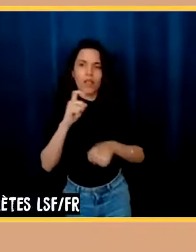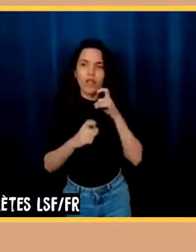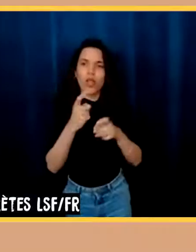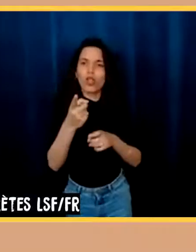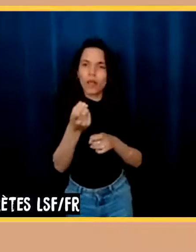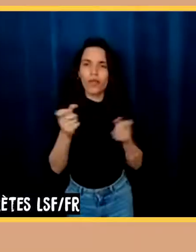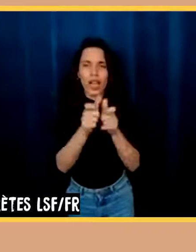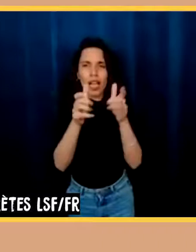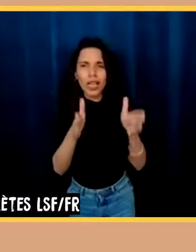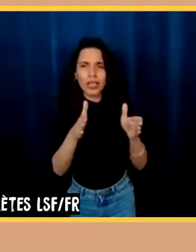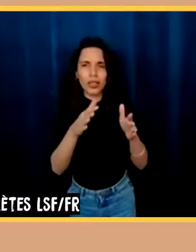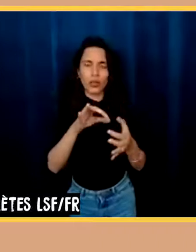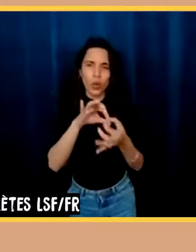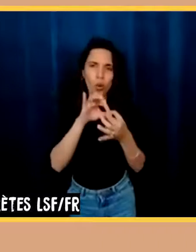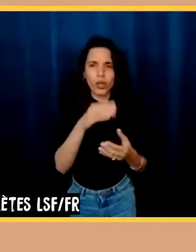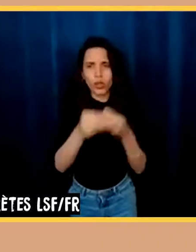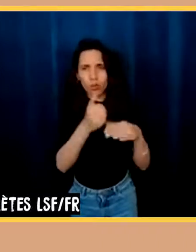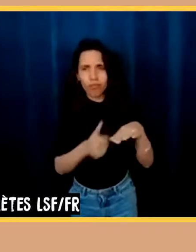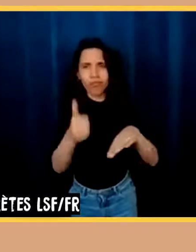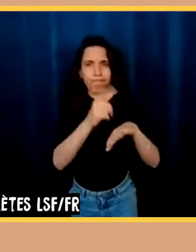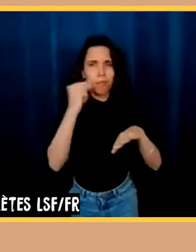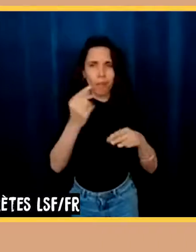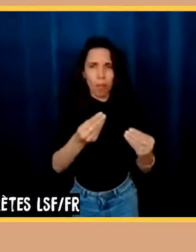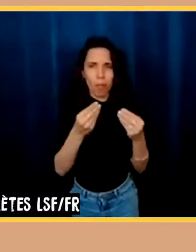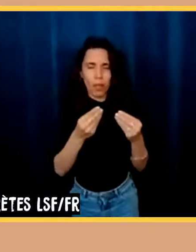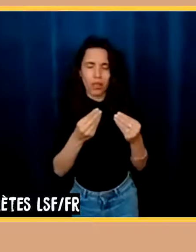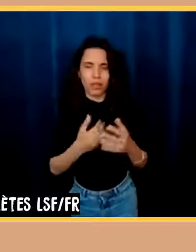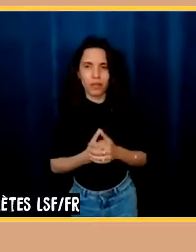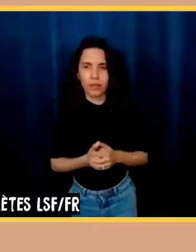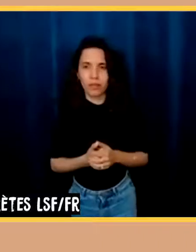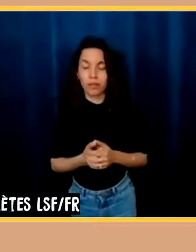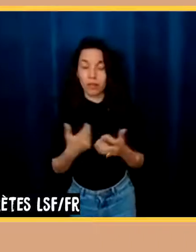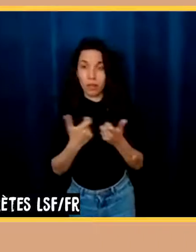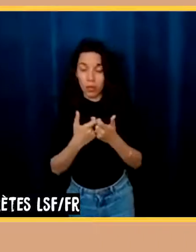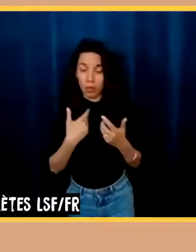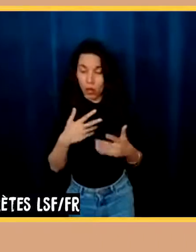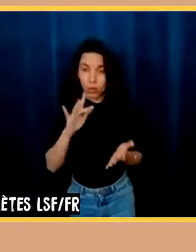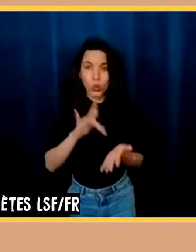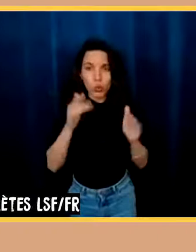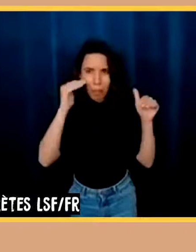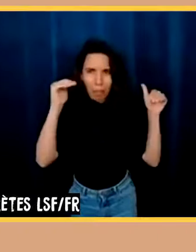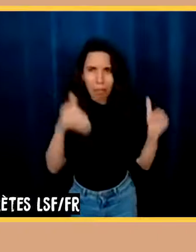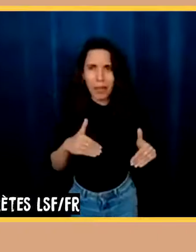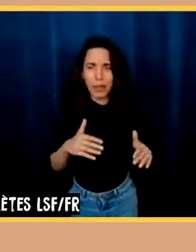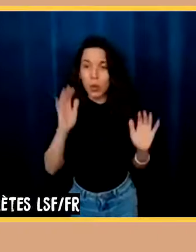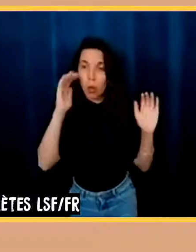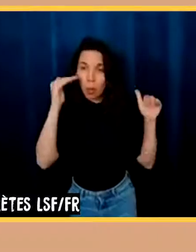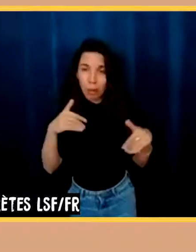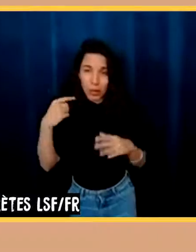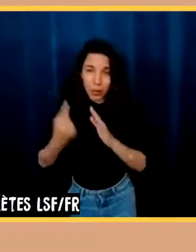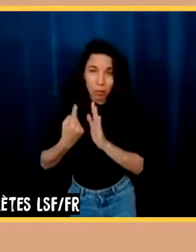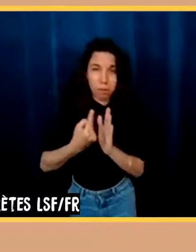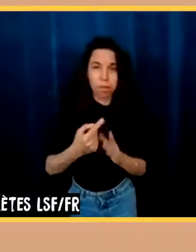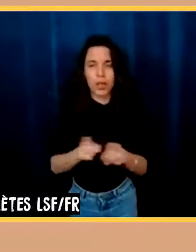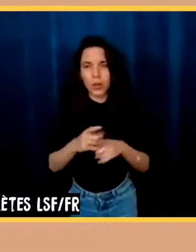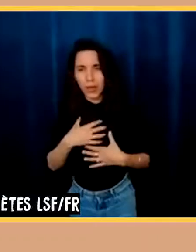religieuses patriarcales ont sur nous. Je pense que c'est important de le dire. Moi, je suis passée par des phases de dépression, dépression chronique, anxiété